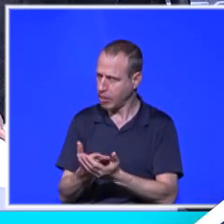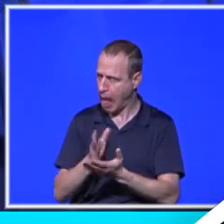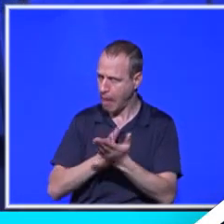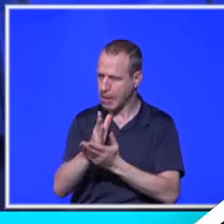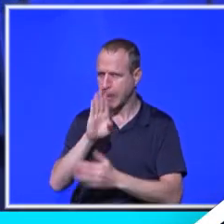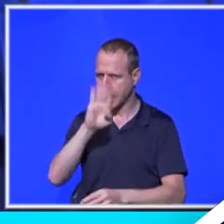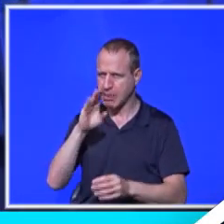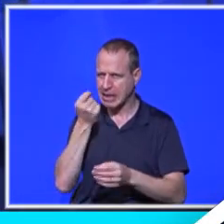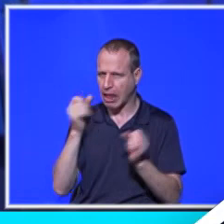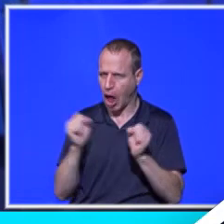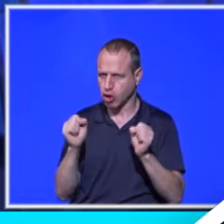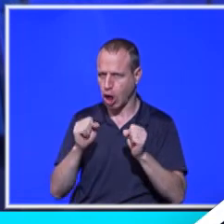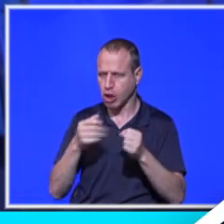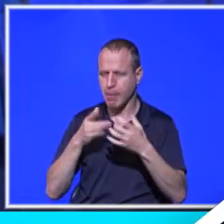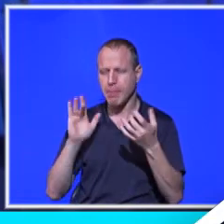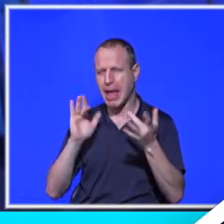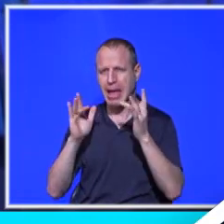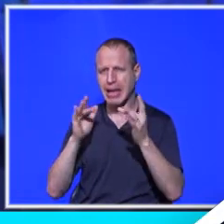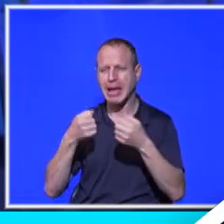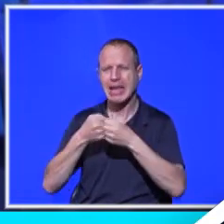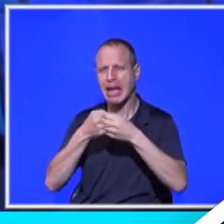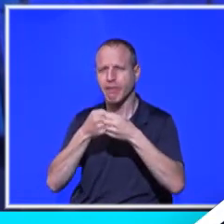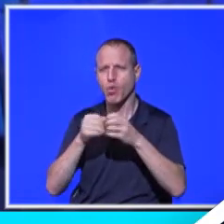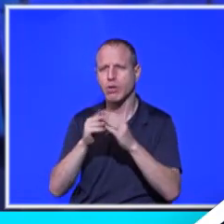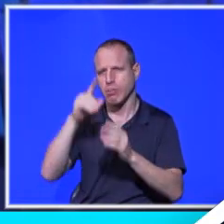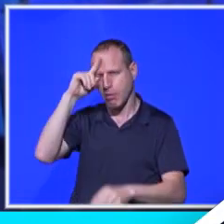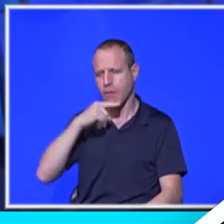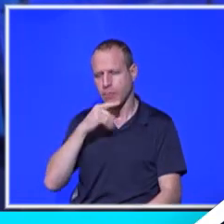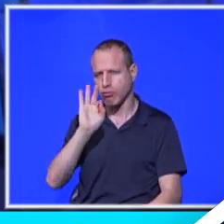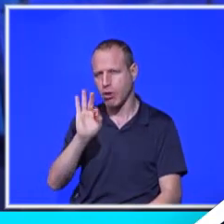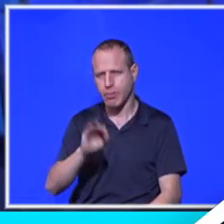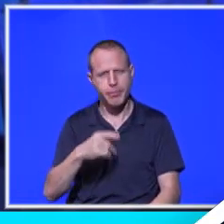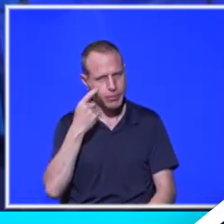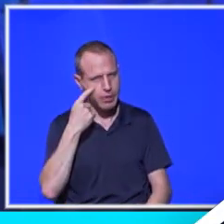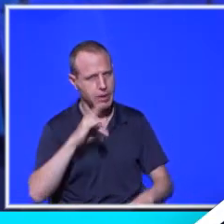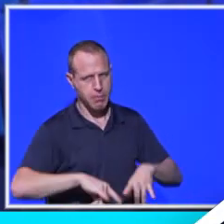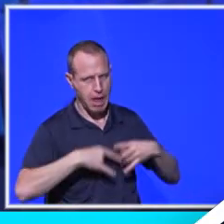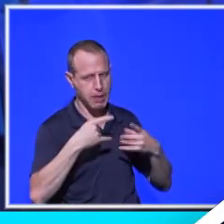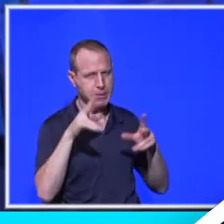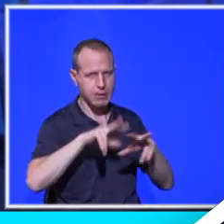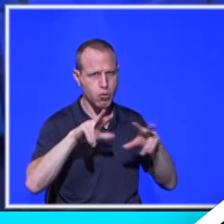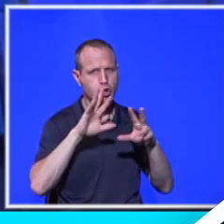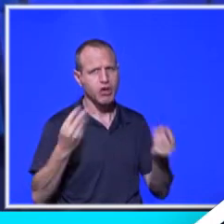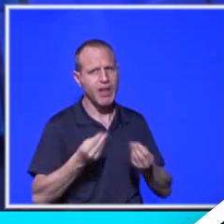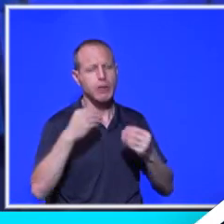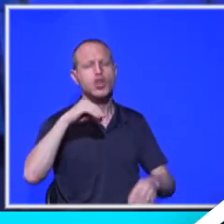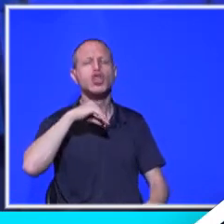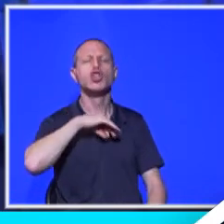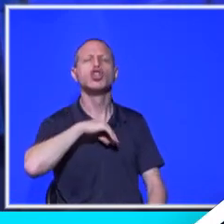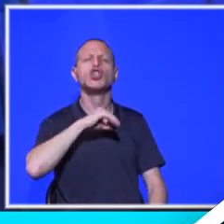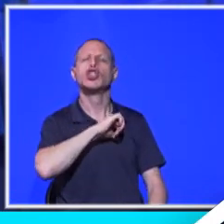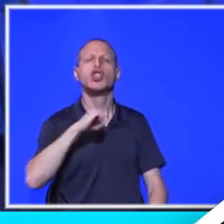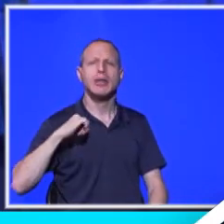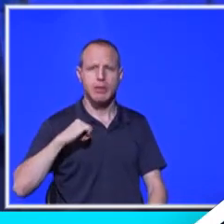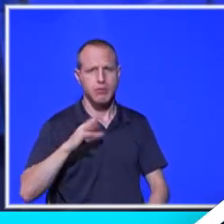חשש מהיריבות עם אביך. תראי, בחיים הציבוריים יש בהחלט, יש גם אלמנטים אישיים, אי אפשר להתכחש לדבר